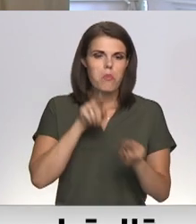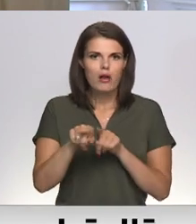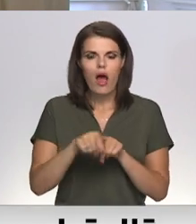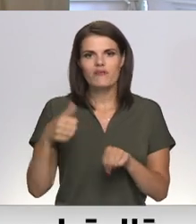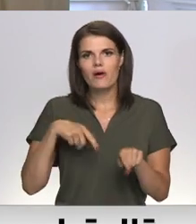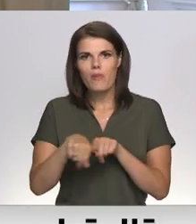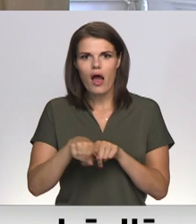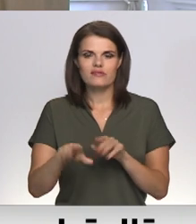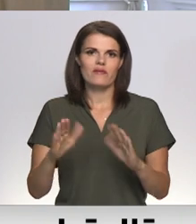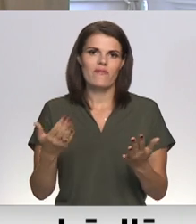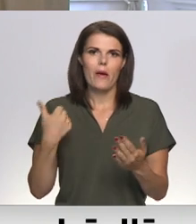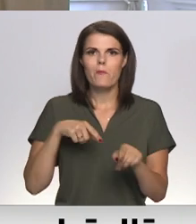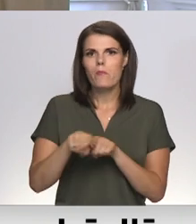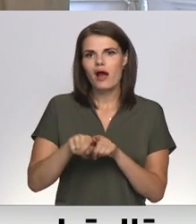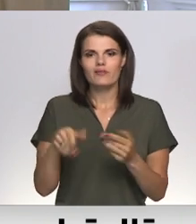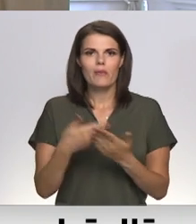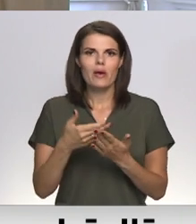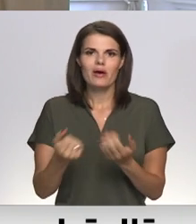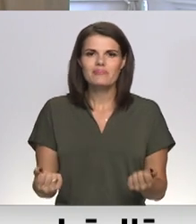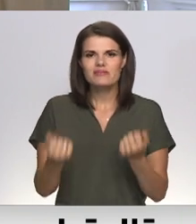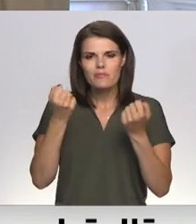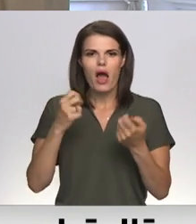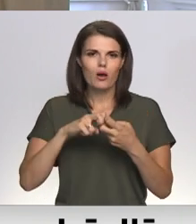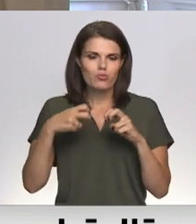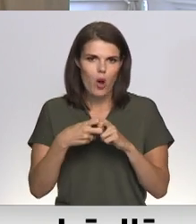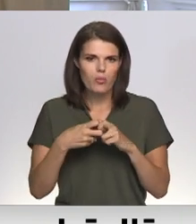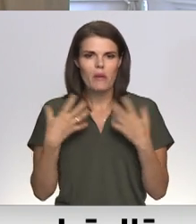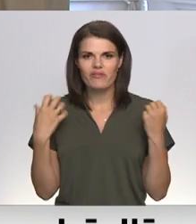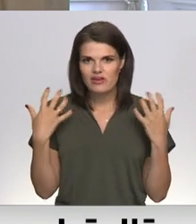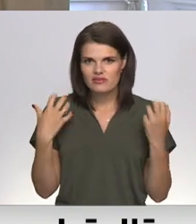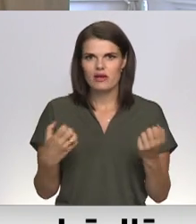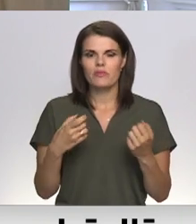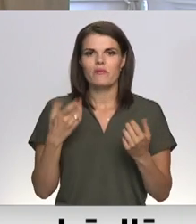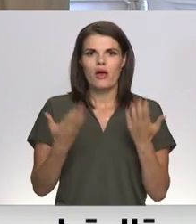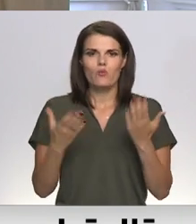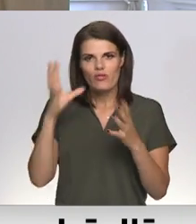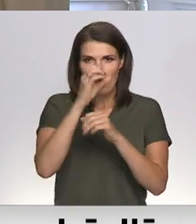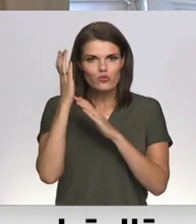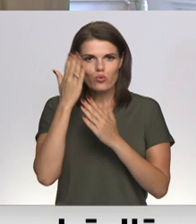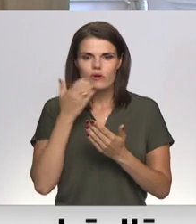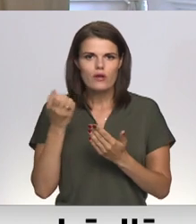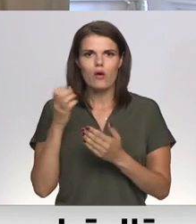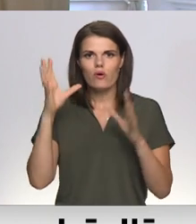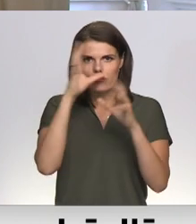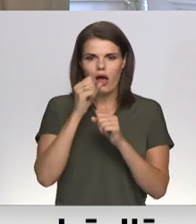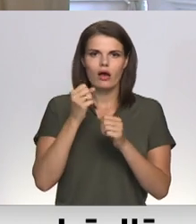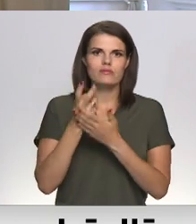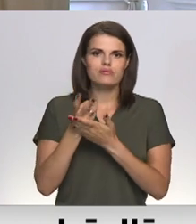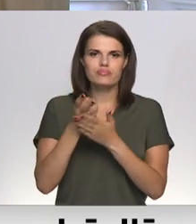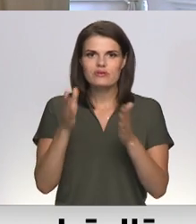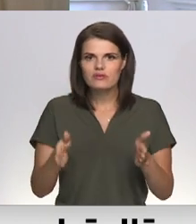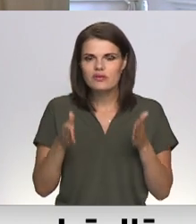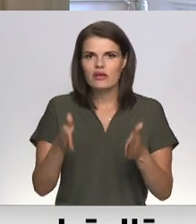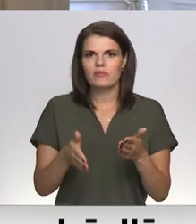māsai varbūt ir ļoti smagas medicīniskās problēmas, un viņi varbūt neguļ naktīs, viņi pavada naktis slimnīcās,